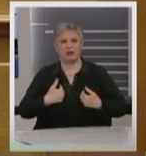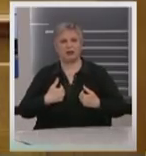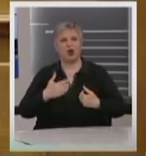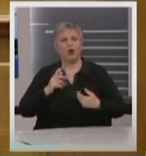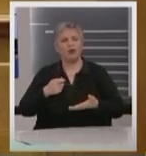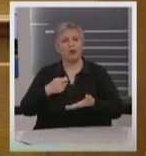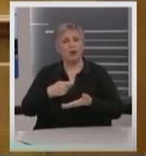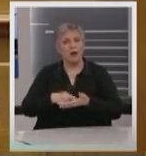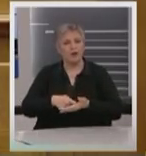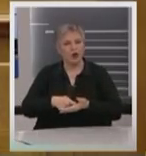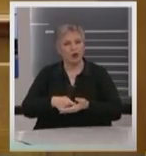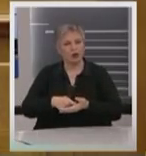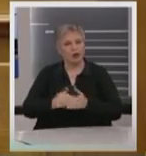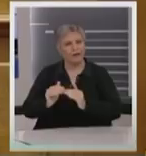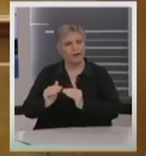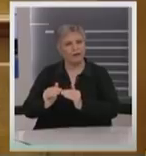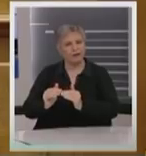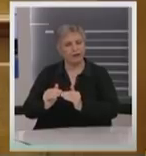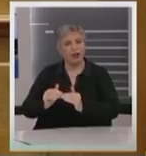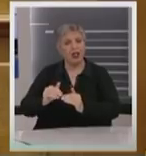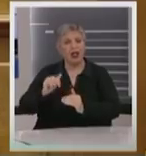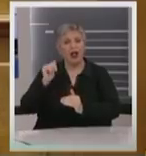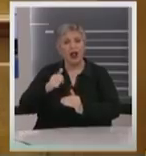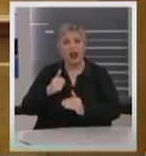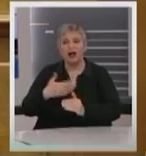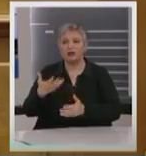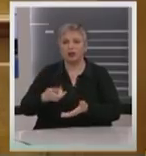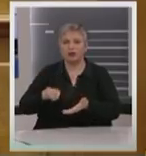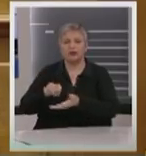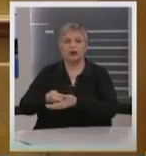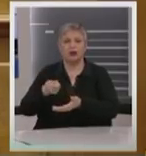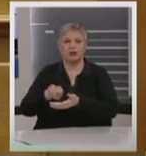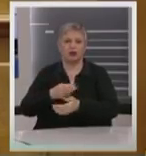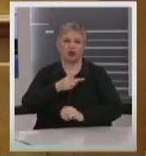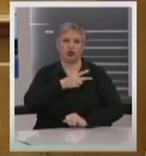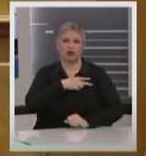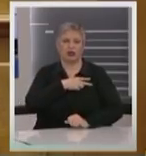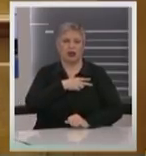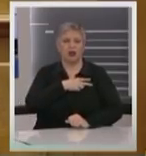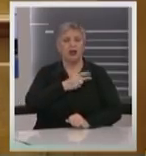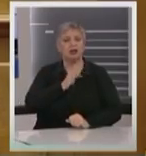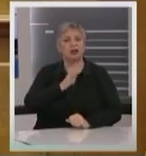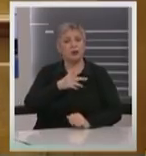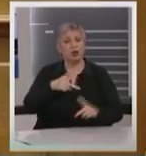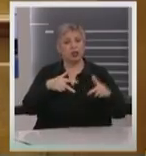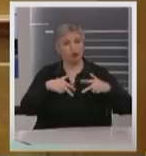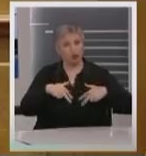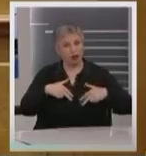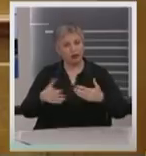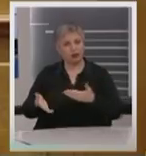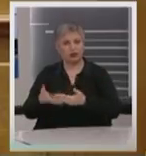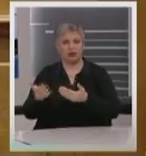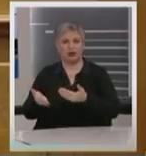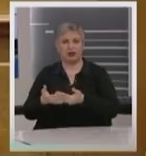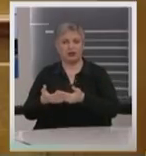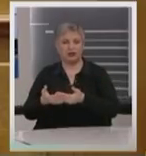τις δαπάνες. Και σίγουρα μπορούμε να μειώσουμε το αποτύπωμα του κράτους στην οικονομία και ταυτόχρονα να